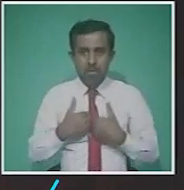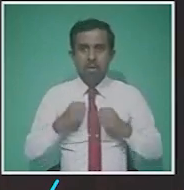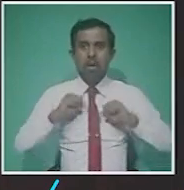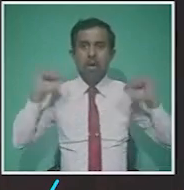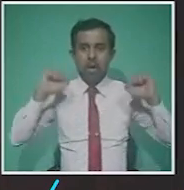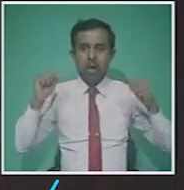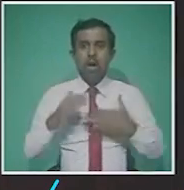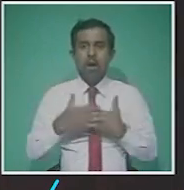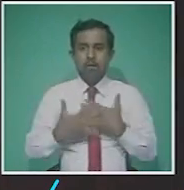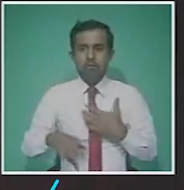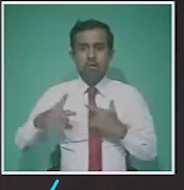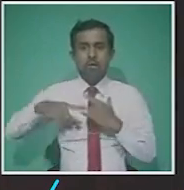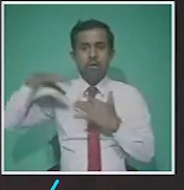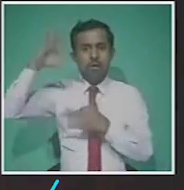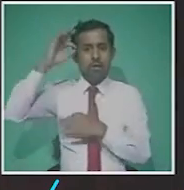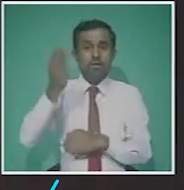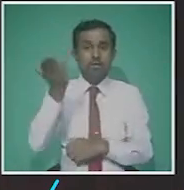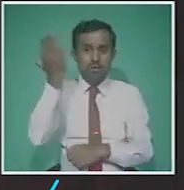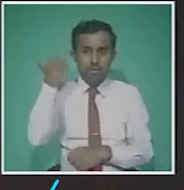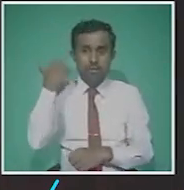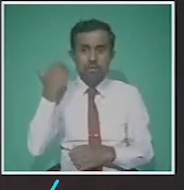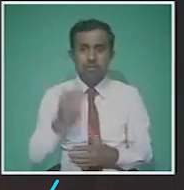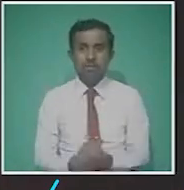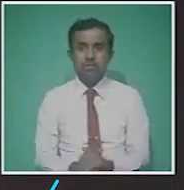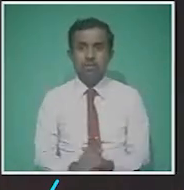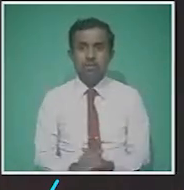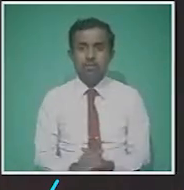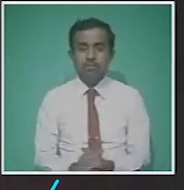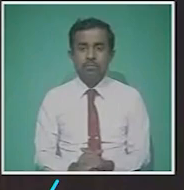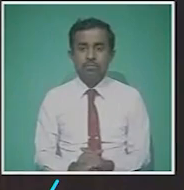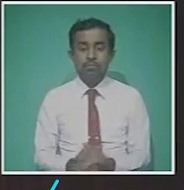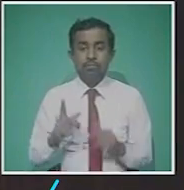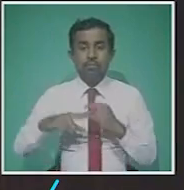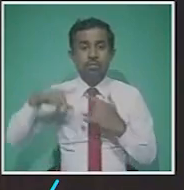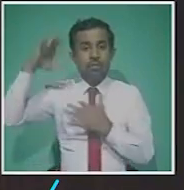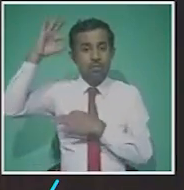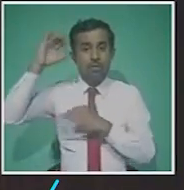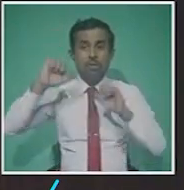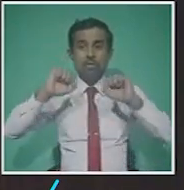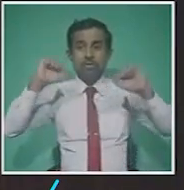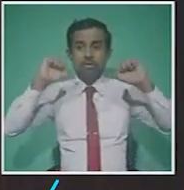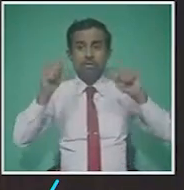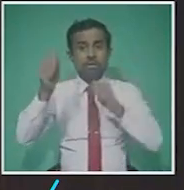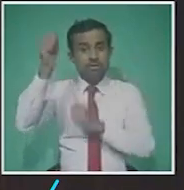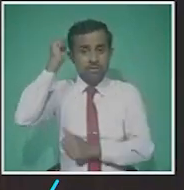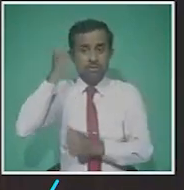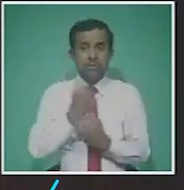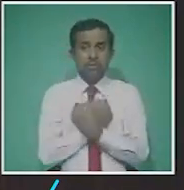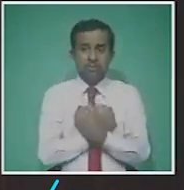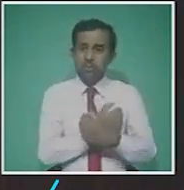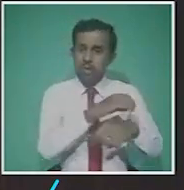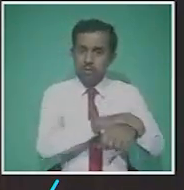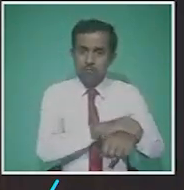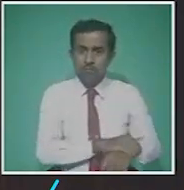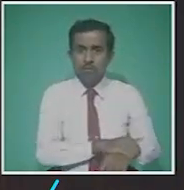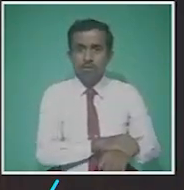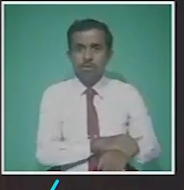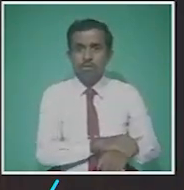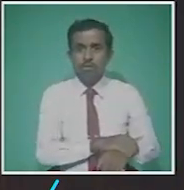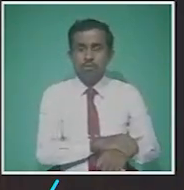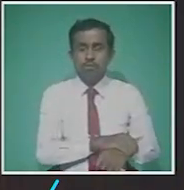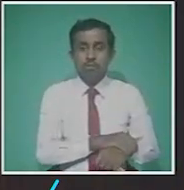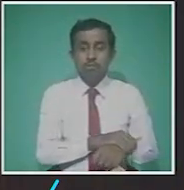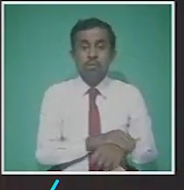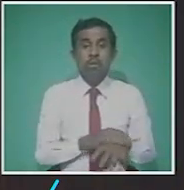හිටියා විශ්වවිද්‍යාල කාලේදී එතකොට විශ්වවිද්‍යාල සටන් කරනකොට අත්අඩංගුවට පත් වෙනවා